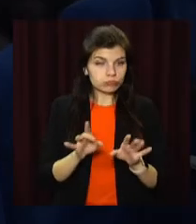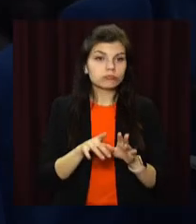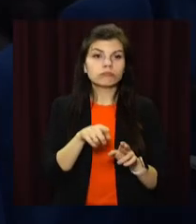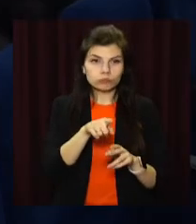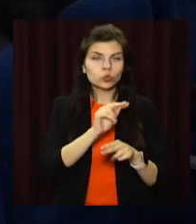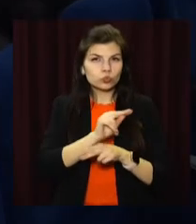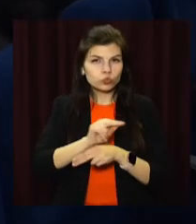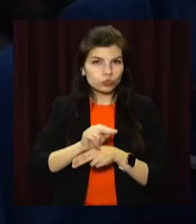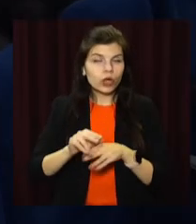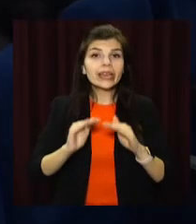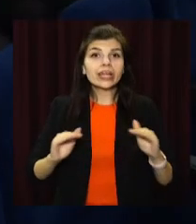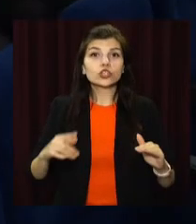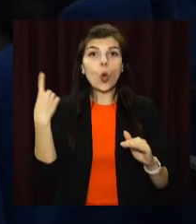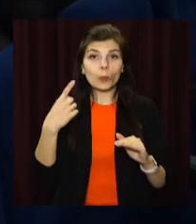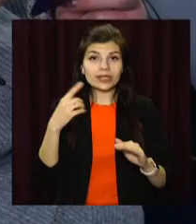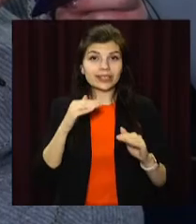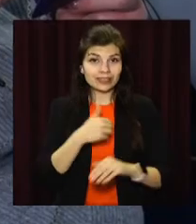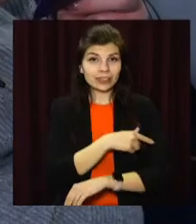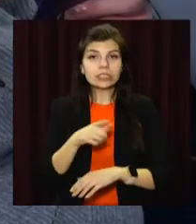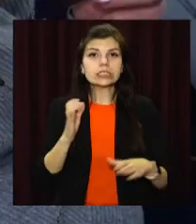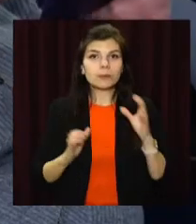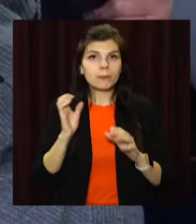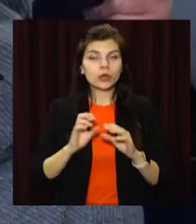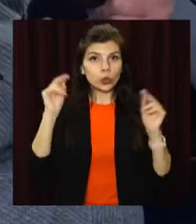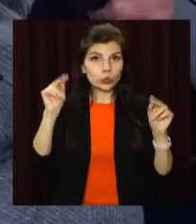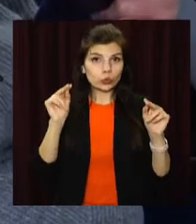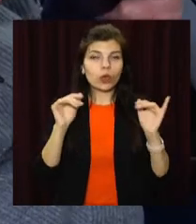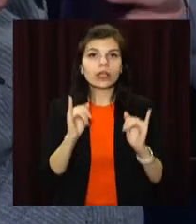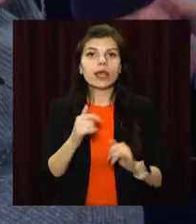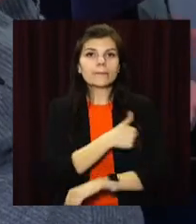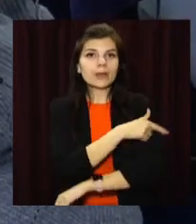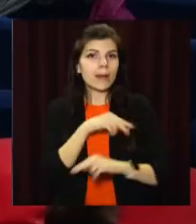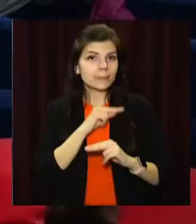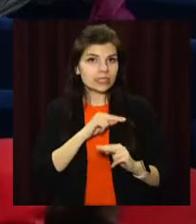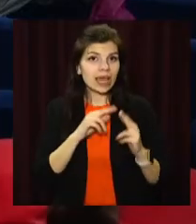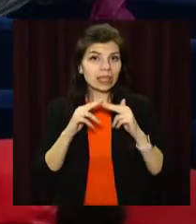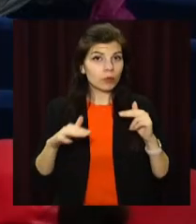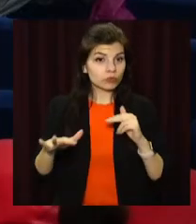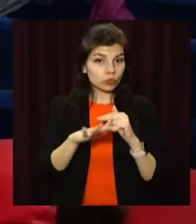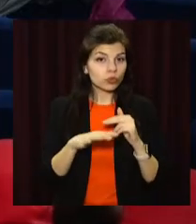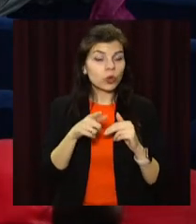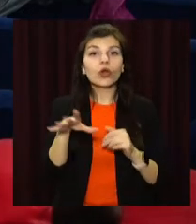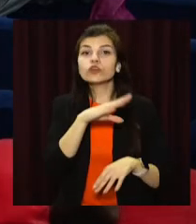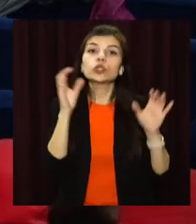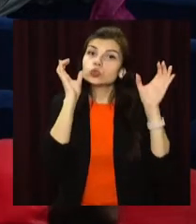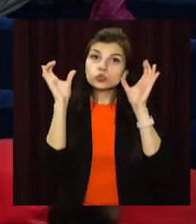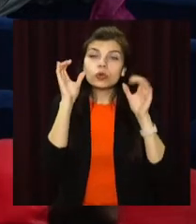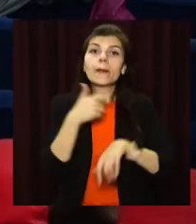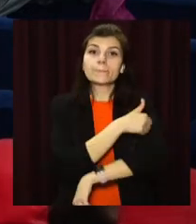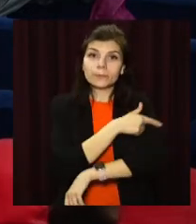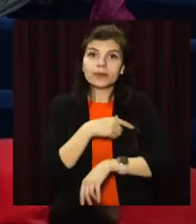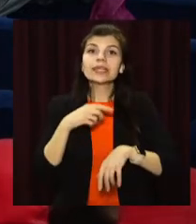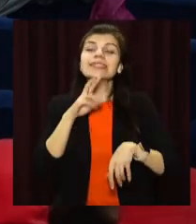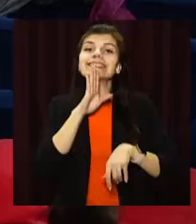Так, в обласній дитячій лікарні розпочався семінар-тренінг для медичних працівників Дніпропетровщини. Слухачі – лікарі і медичні